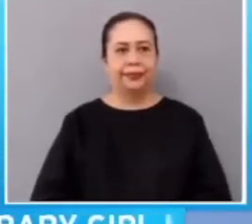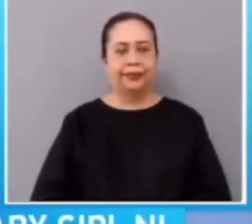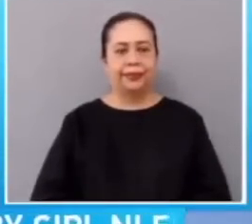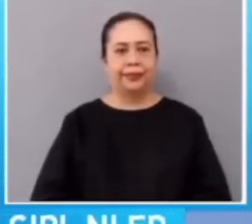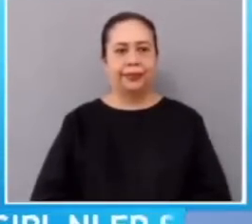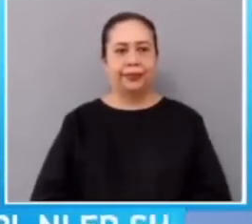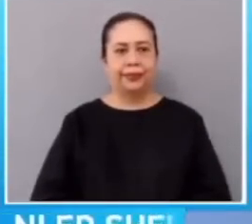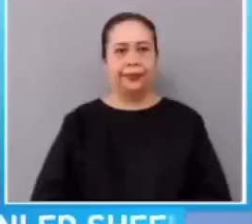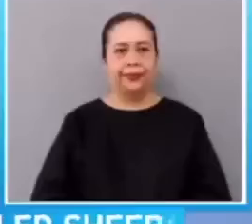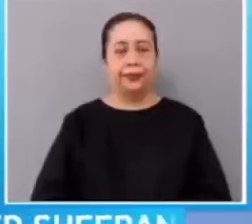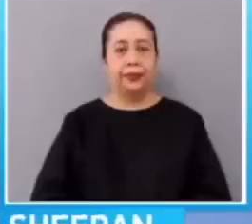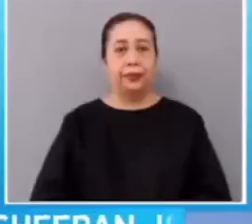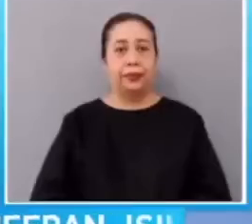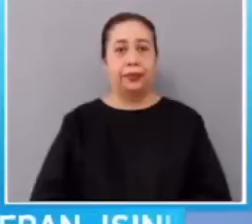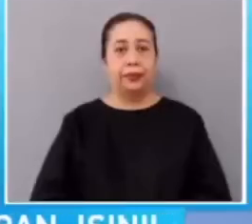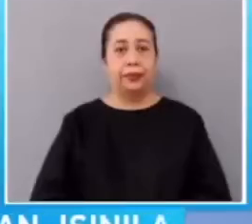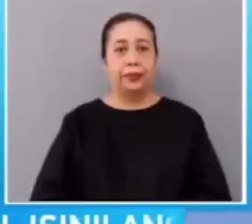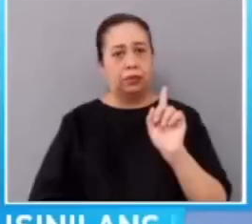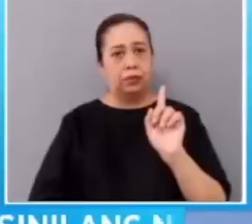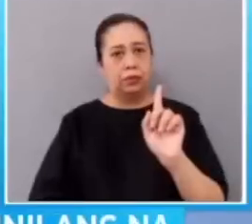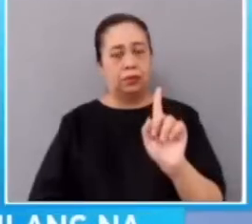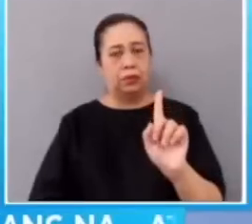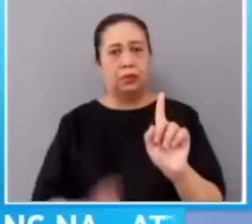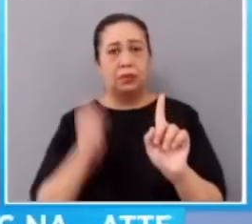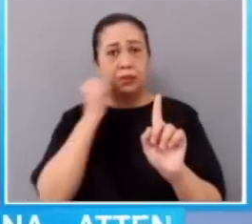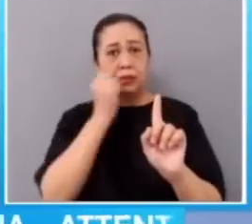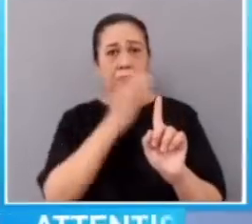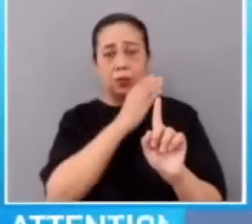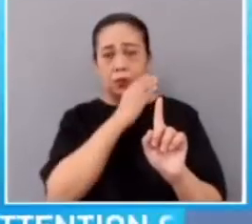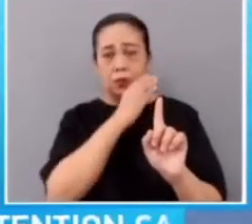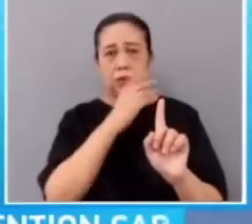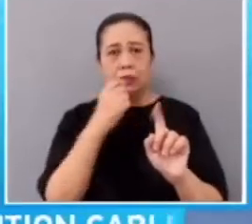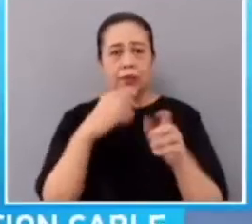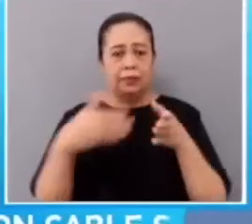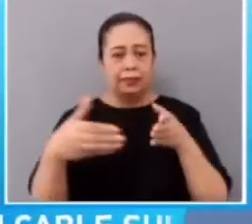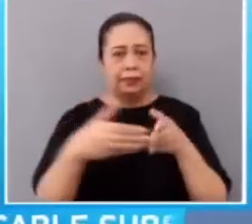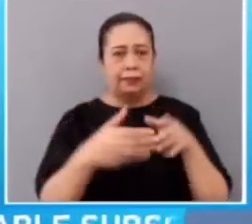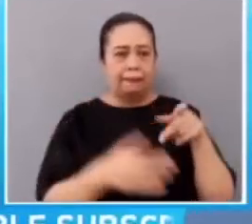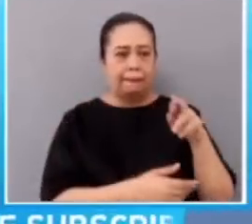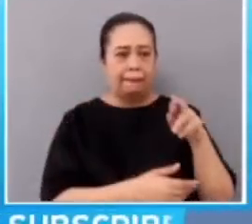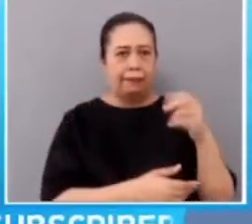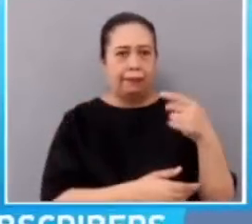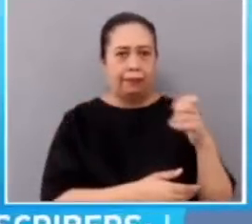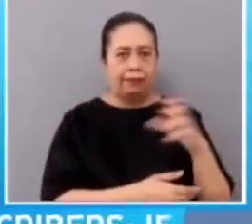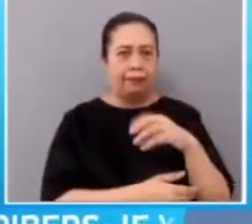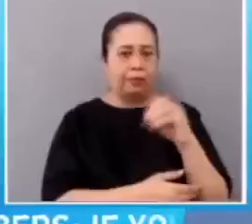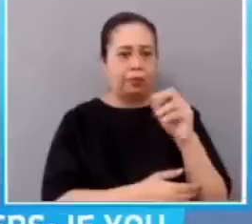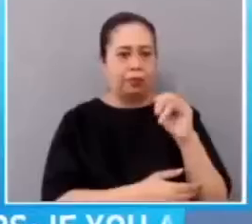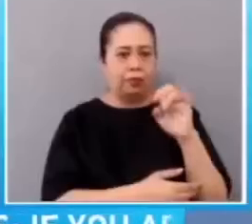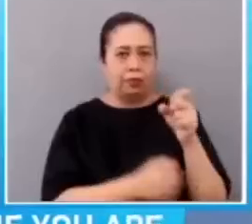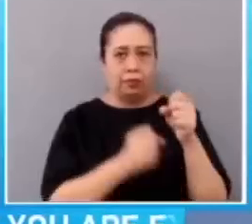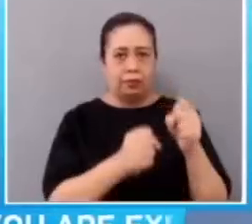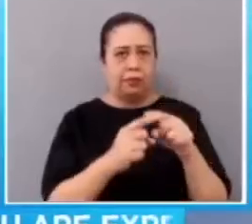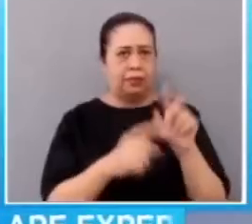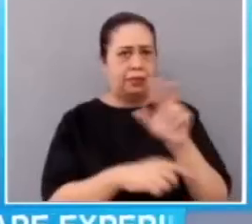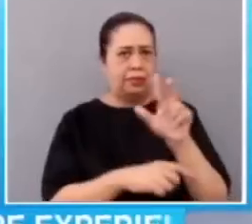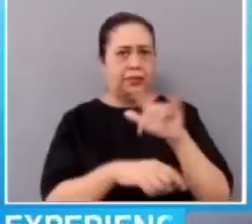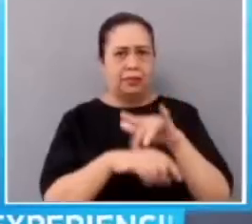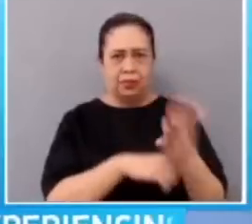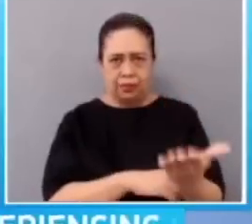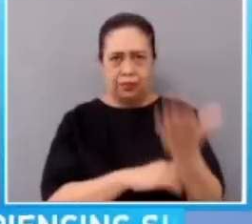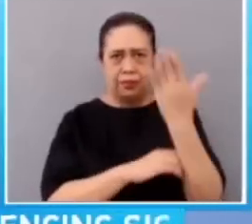Patawid ang isang babaeng senior citizen sa kanto ng Pedro Hill at Onyx Street sa Maynila pasado alas 3 ng madaling araw nitong